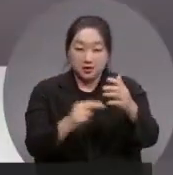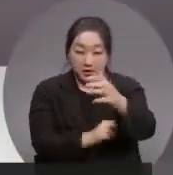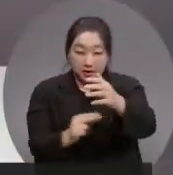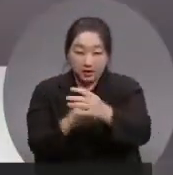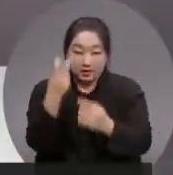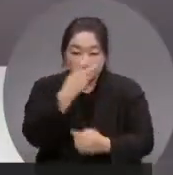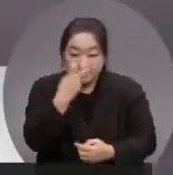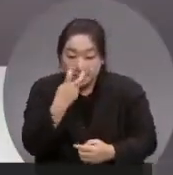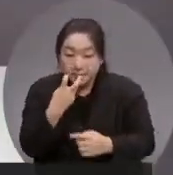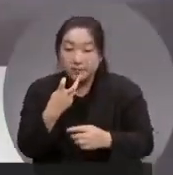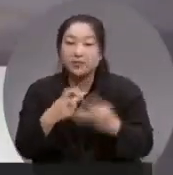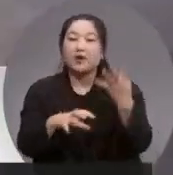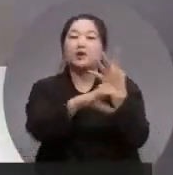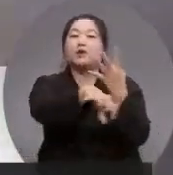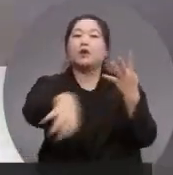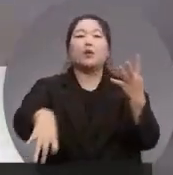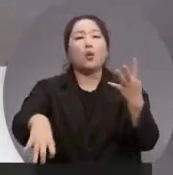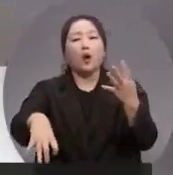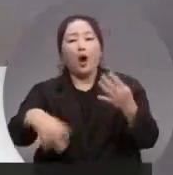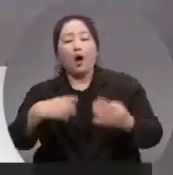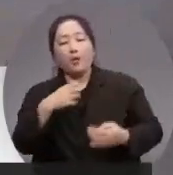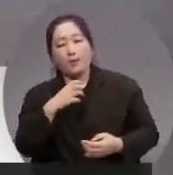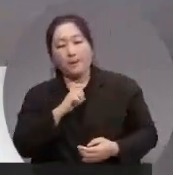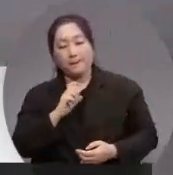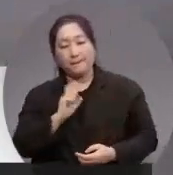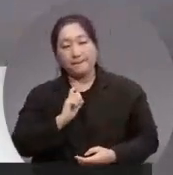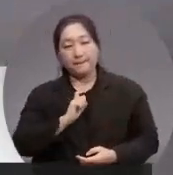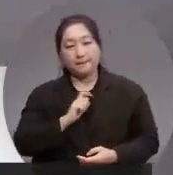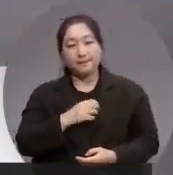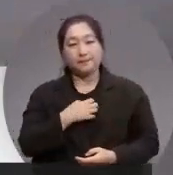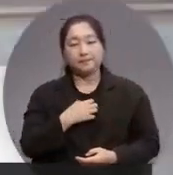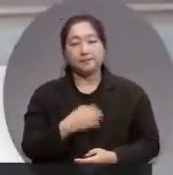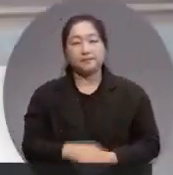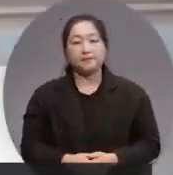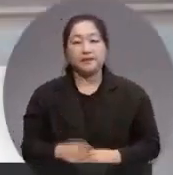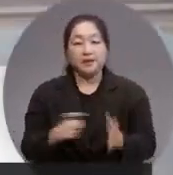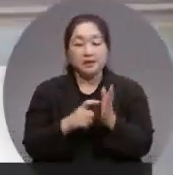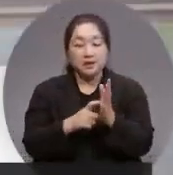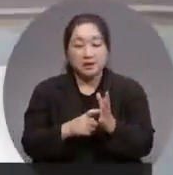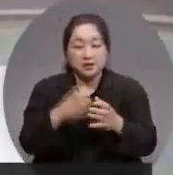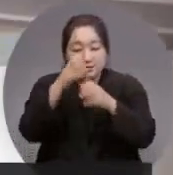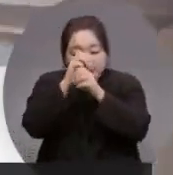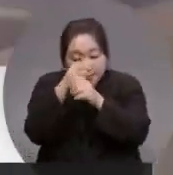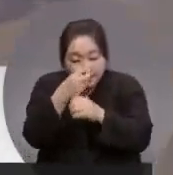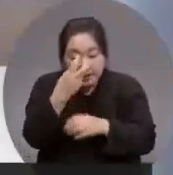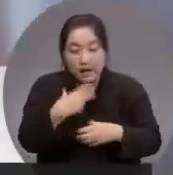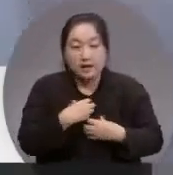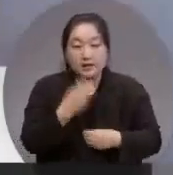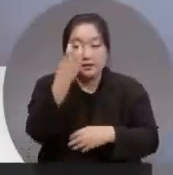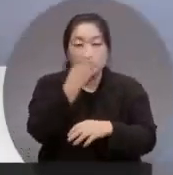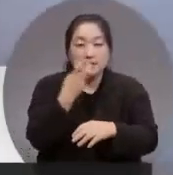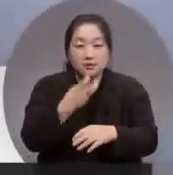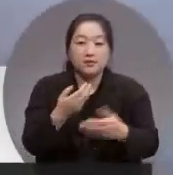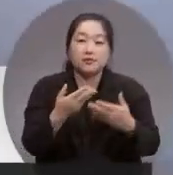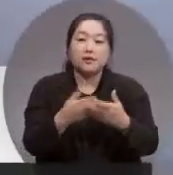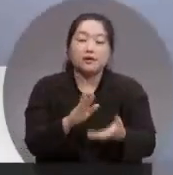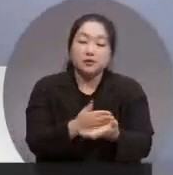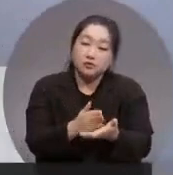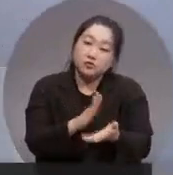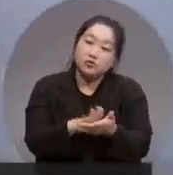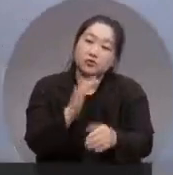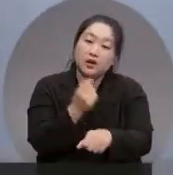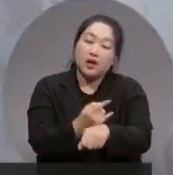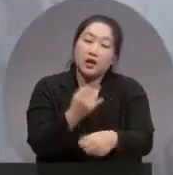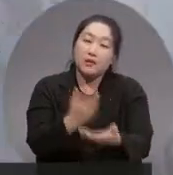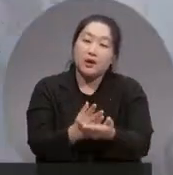충북에서도 교량 4곳이 심상치 않은 것으로 나타났습니다. 긴급 정밀 안전진단에 들어가 재가설 여부를 따져보기로